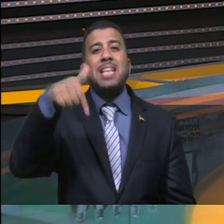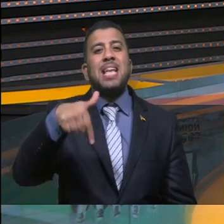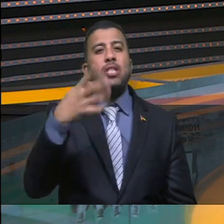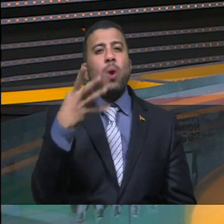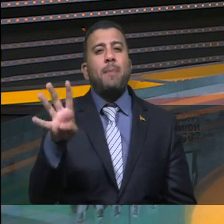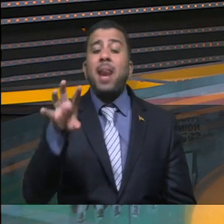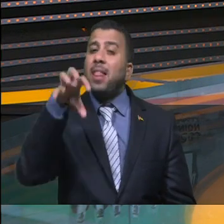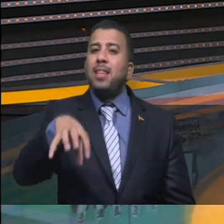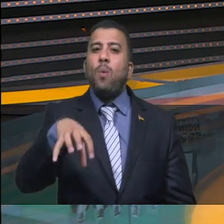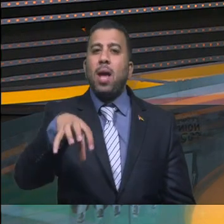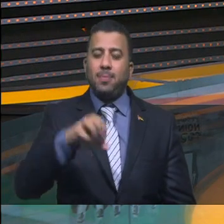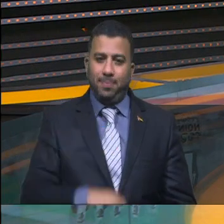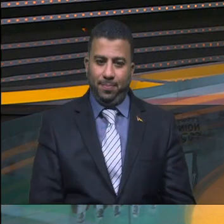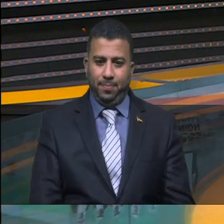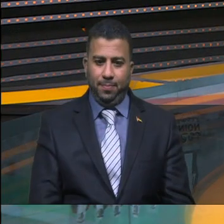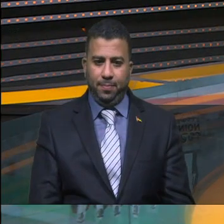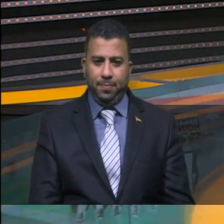الوطني 46 للدولة.